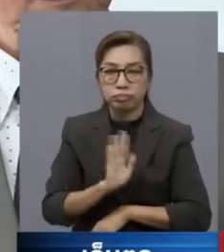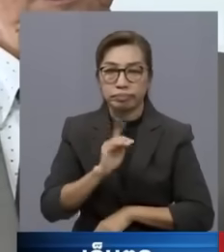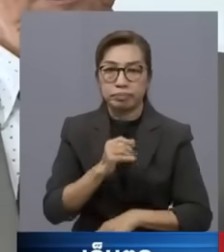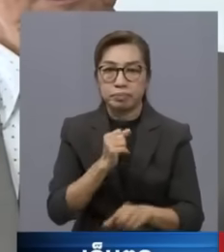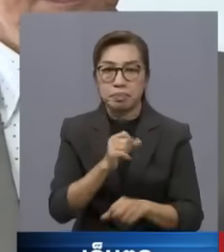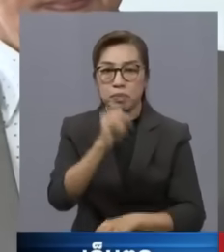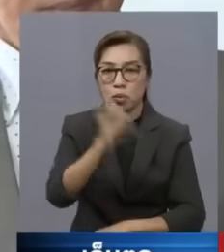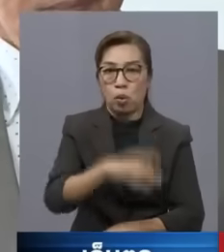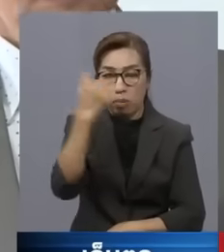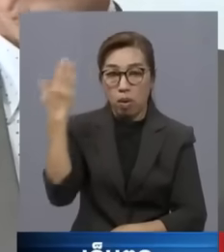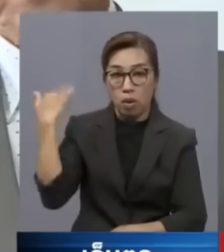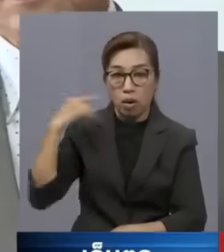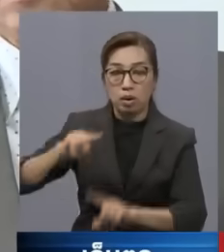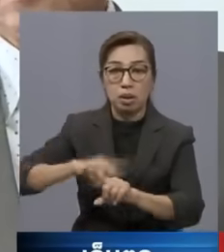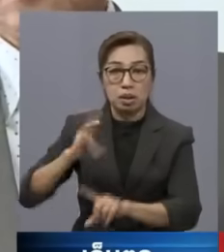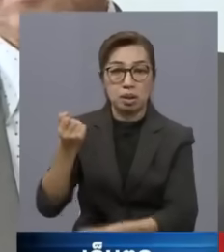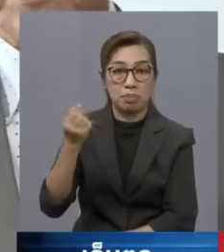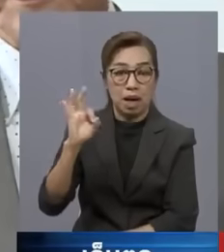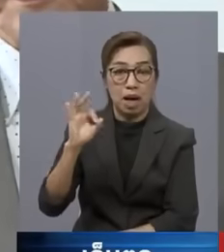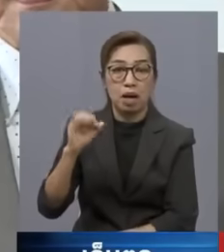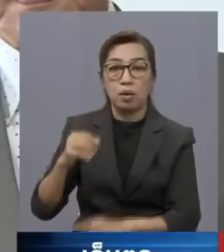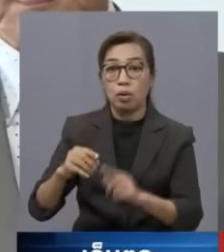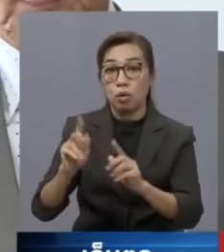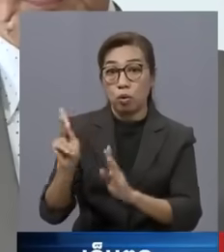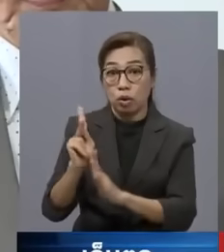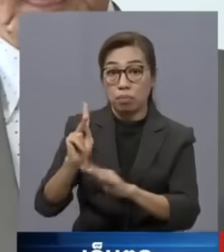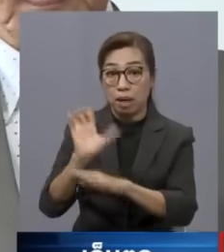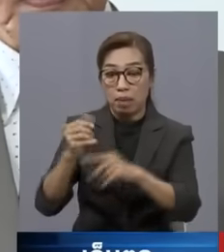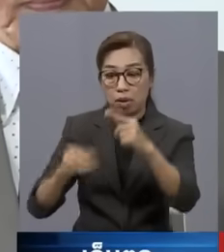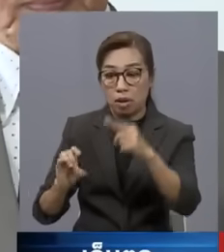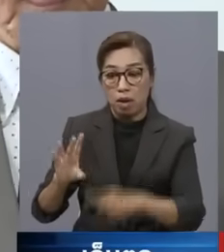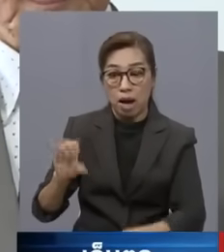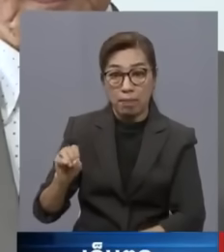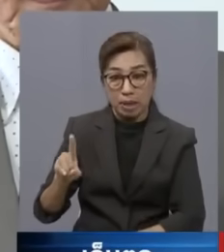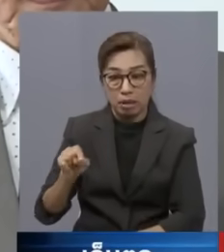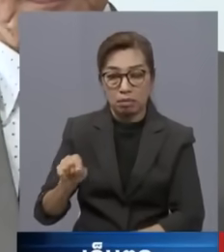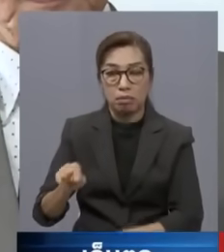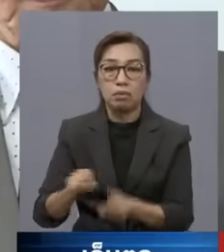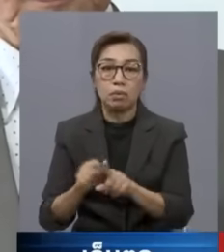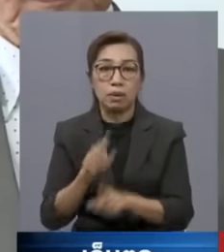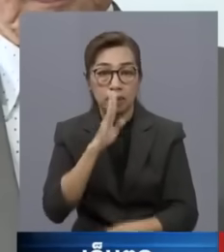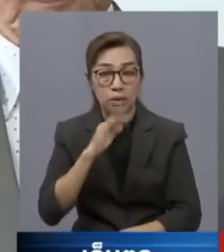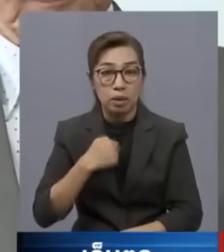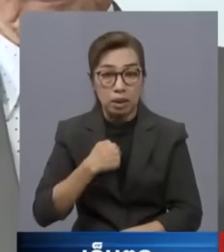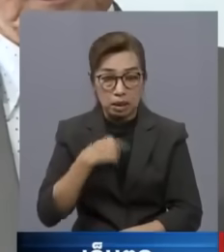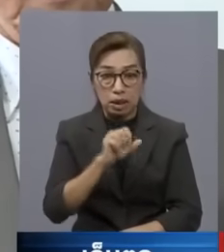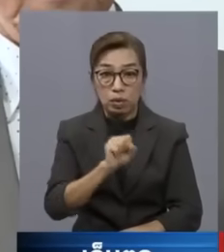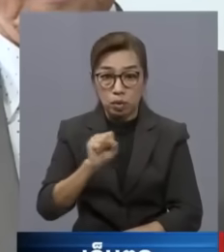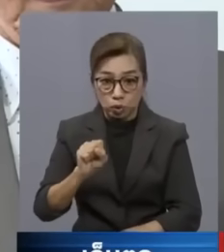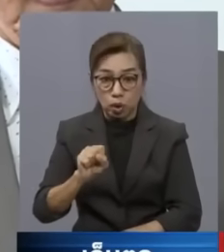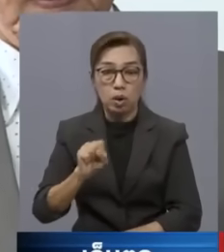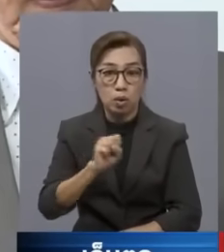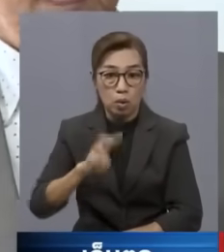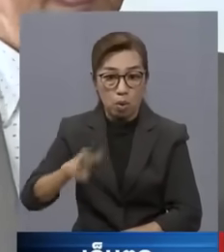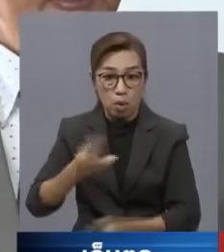กรกฎาคมข้อ 51นั้นเขียนเอาไว้ชัดเจนว่ามติวินิจฉัยจากการออกเสียงของรัฐสภานั้นให้